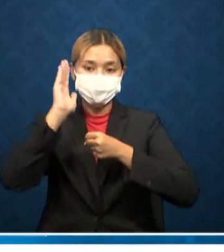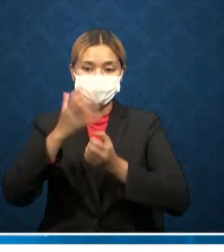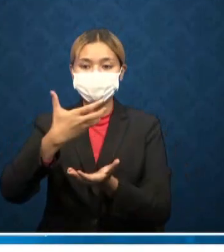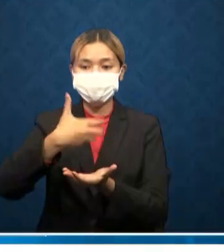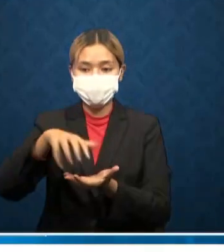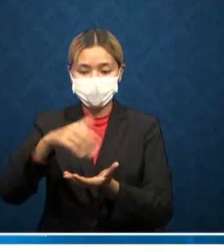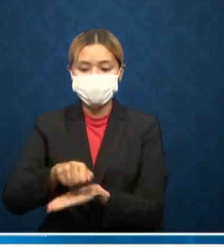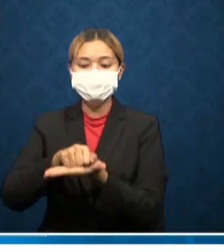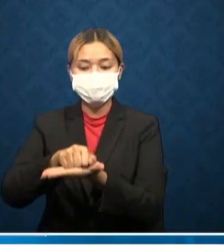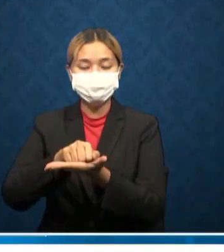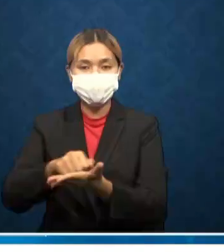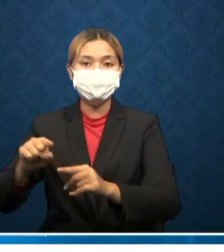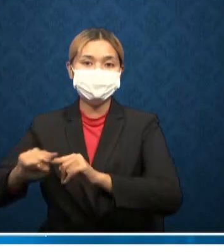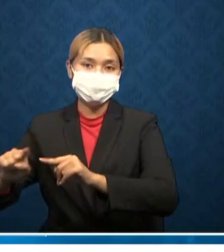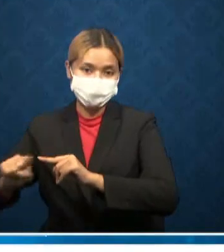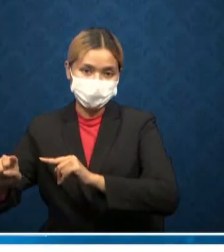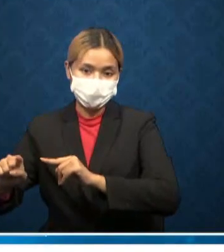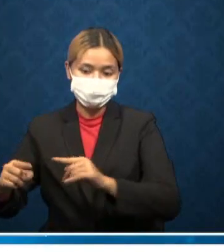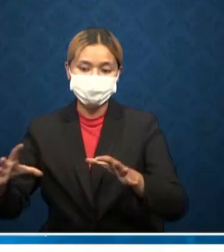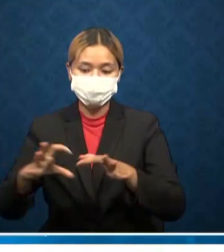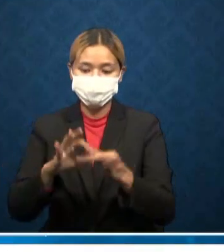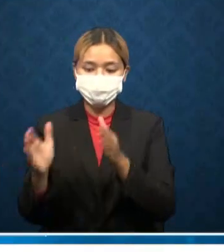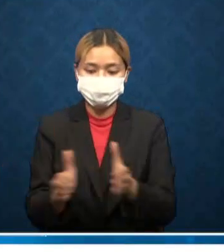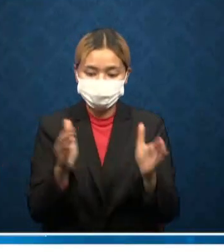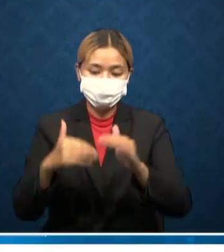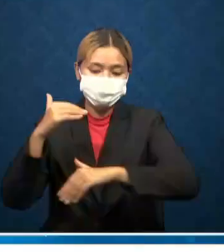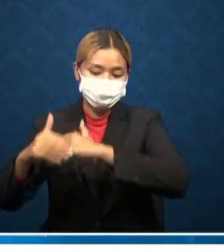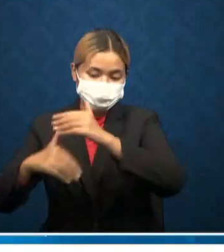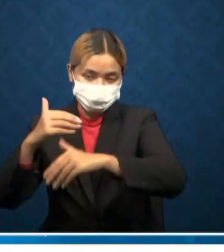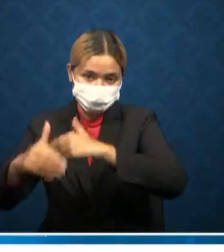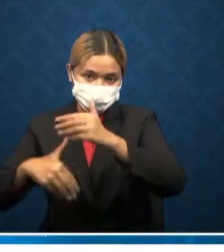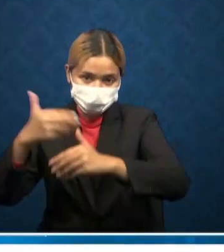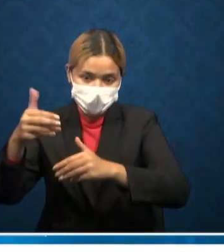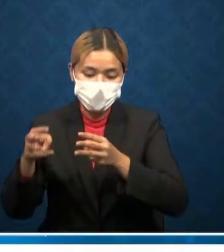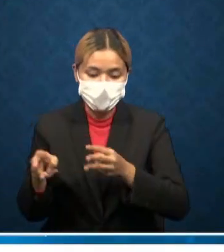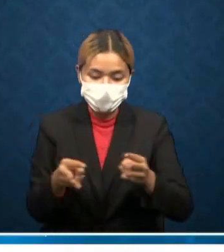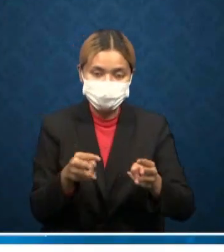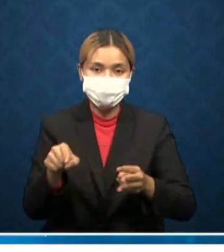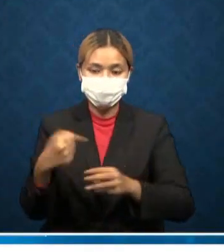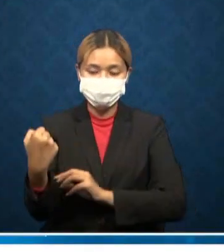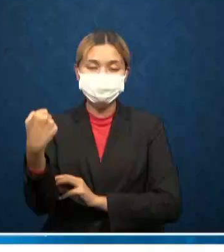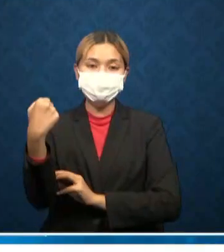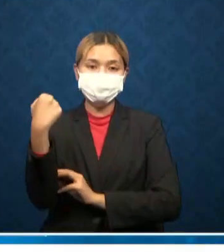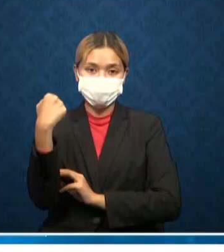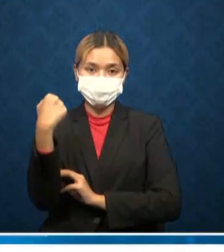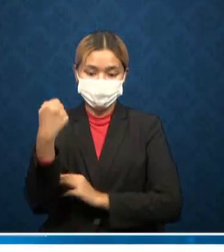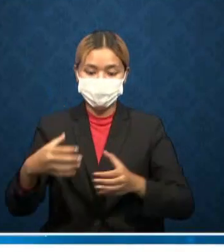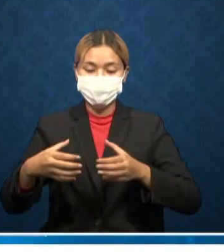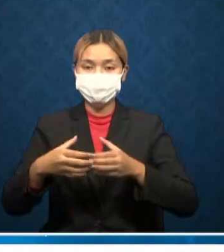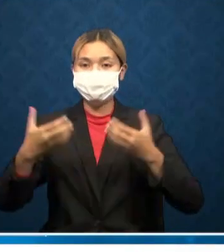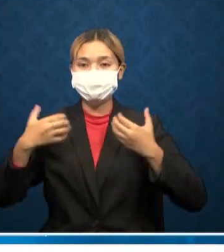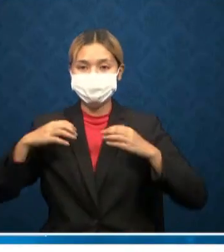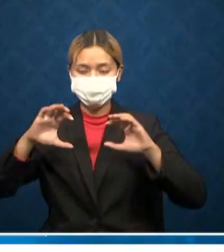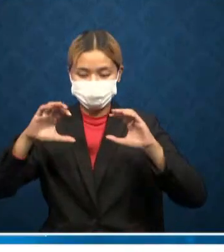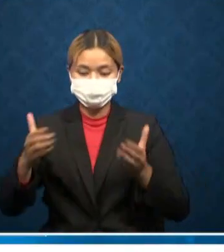อำนวยความสะดวกในกระบวนการพัฒนากลไกไตรภาคีที่มีความเข้มแข็งภาครัฐจะต้อง